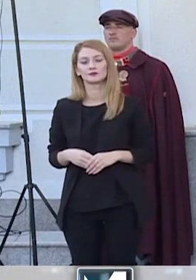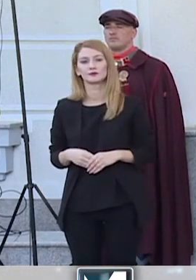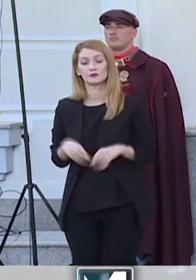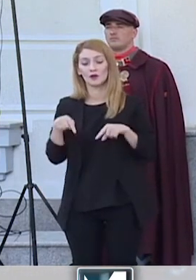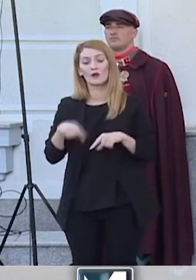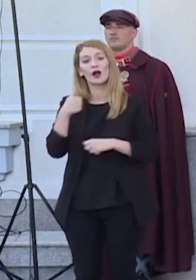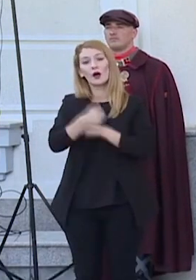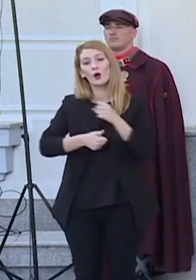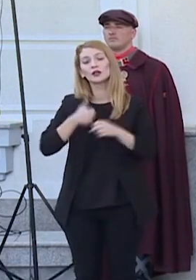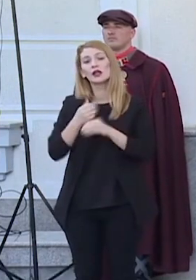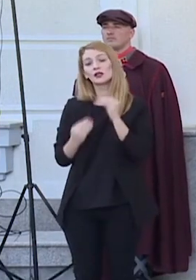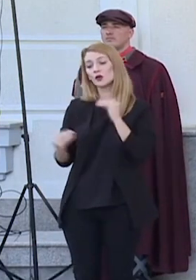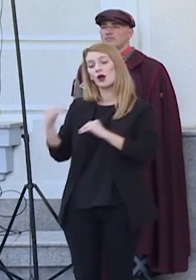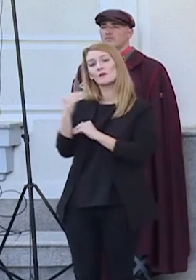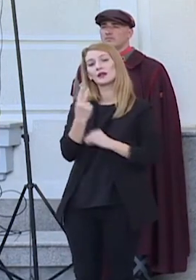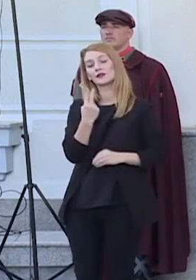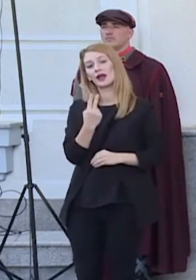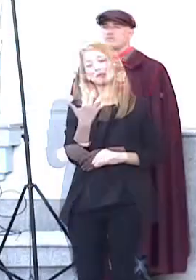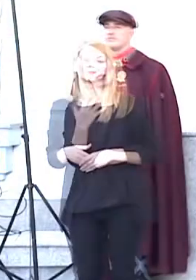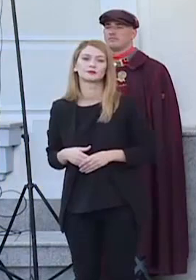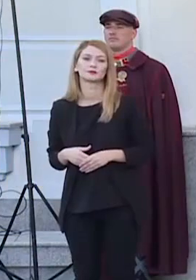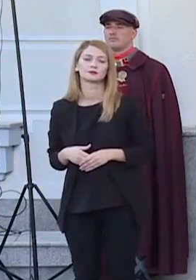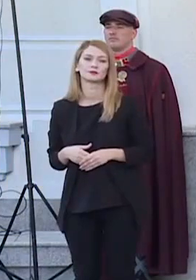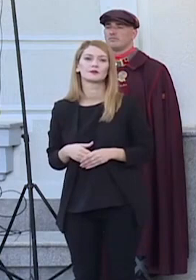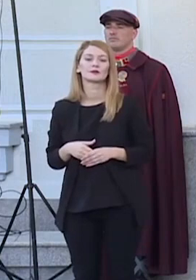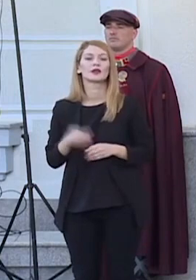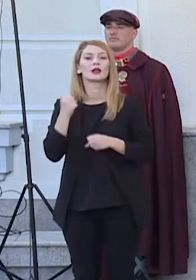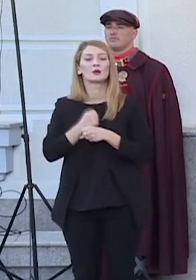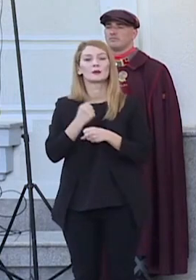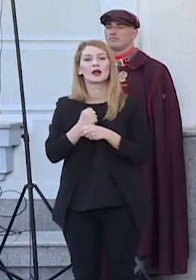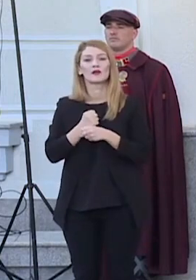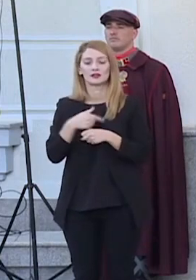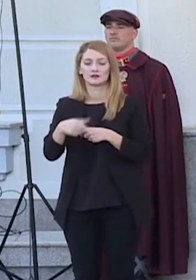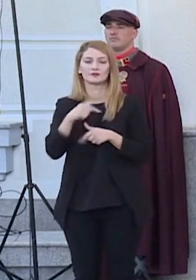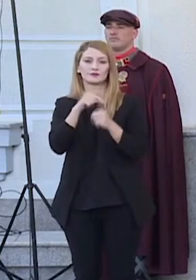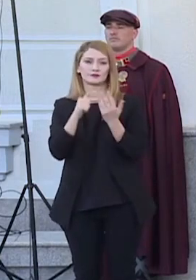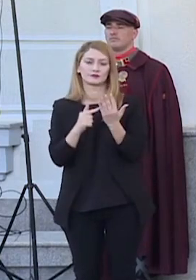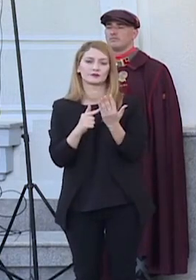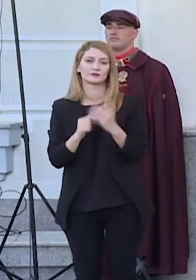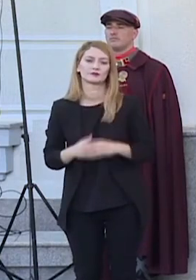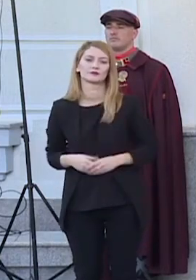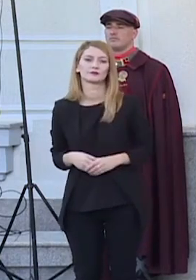оваа година ќе го зголемиме за 25%. Се направени следните активности,